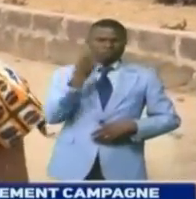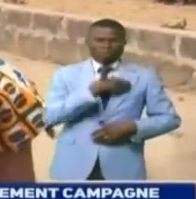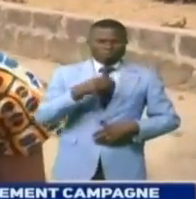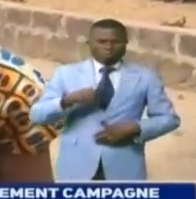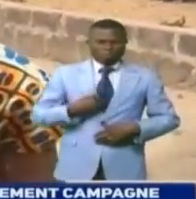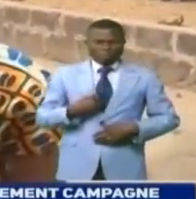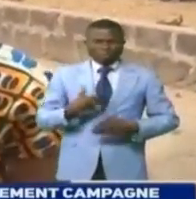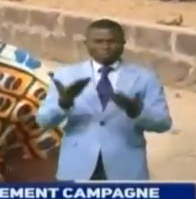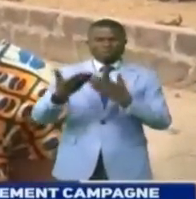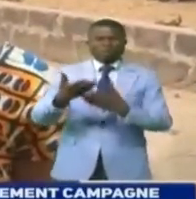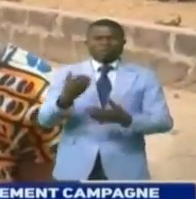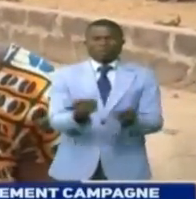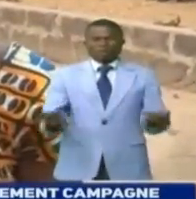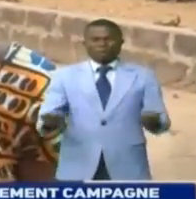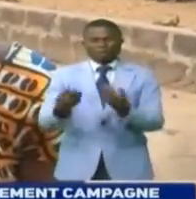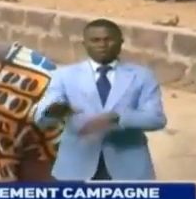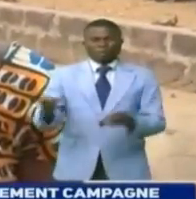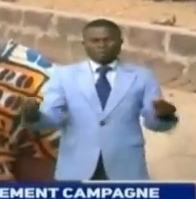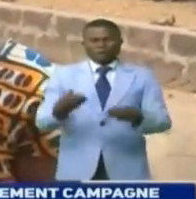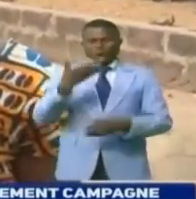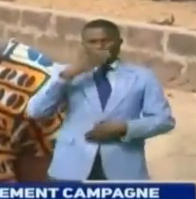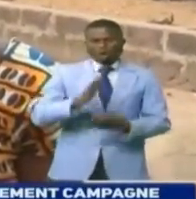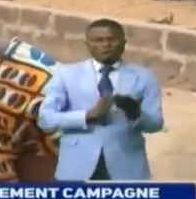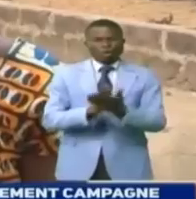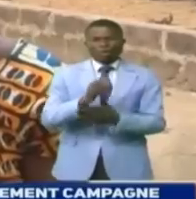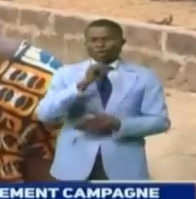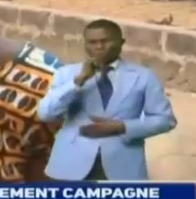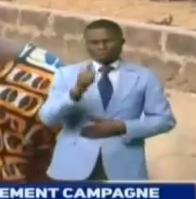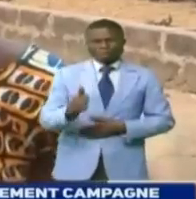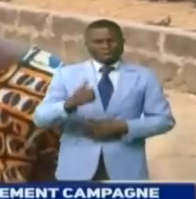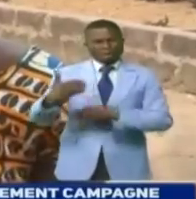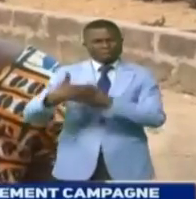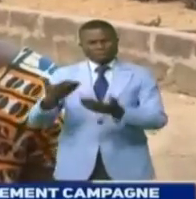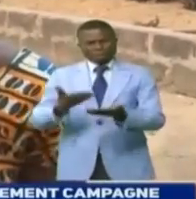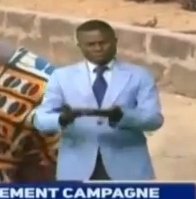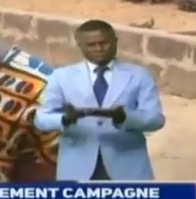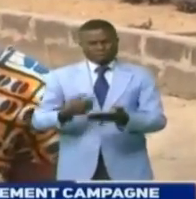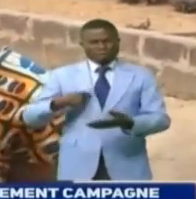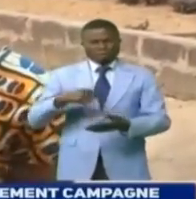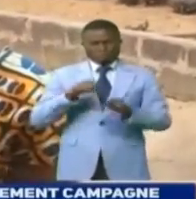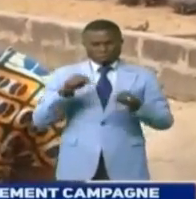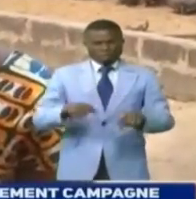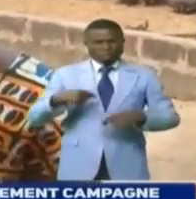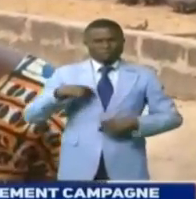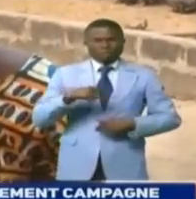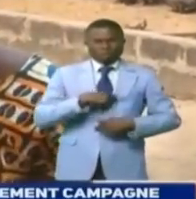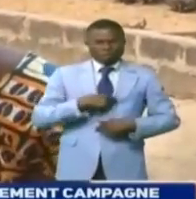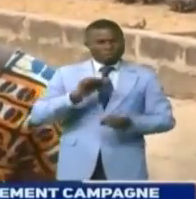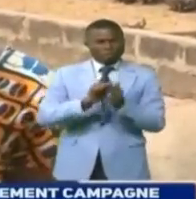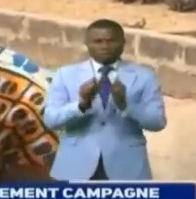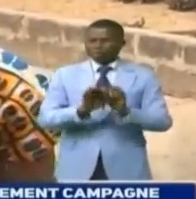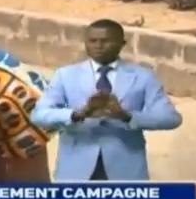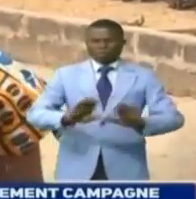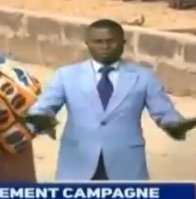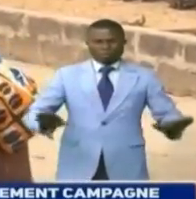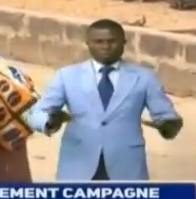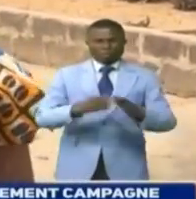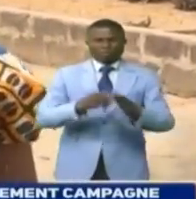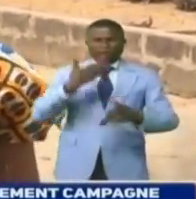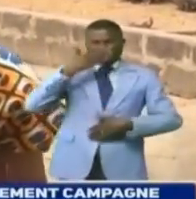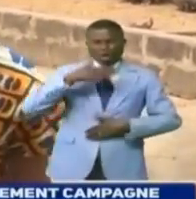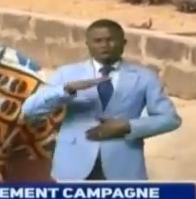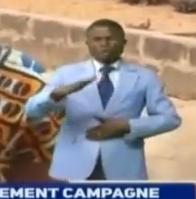perdu leurs enfants par manque des centres de santé de proximité. Aujourd'hui, nous n'avons plus de problème avec